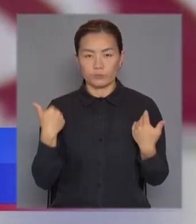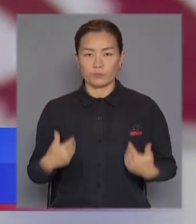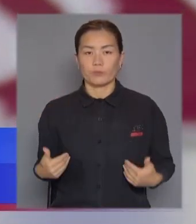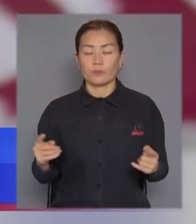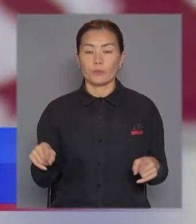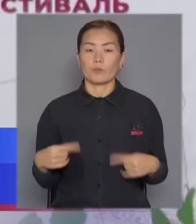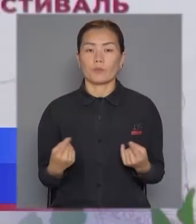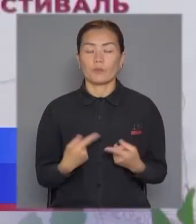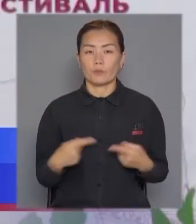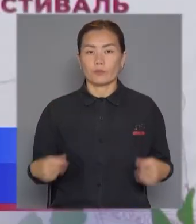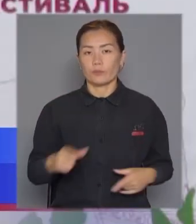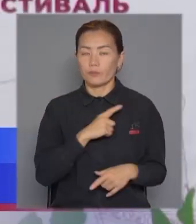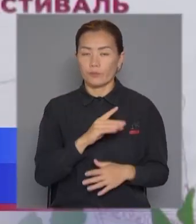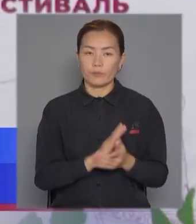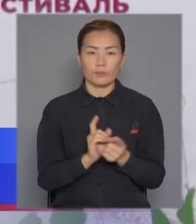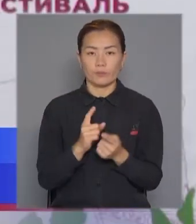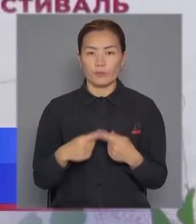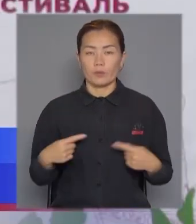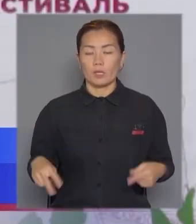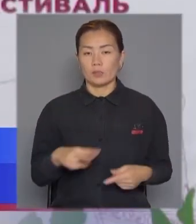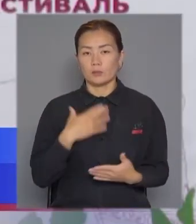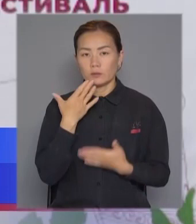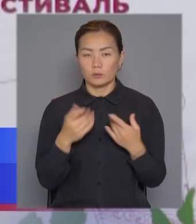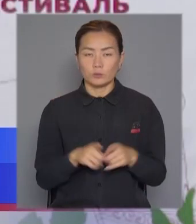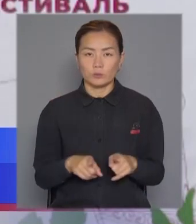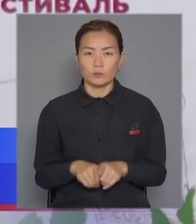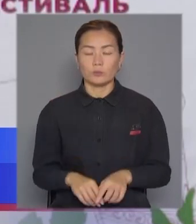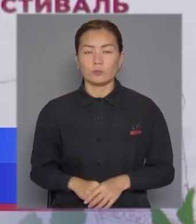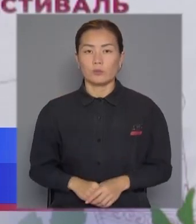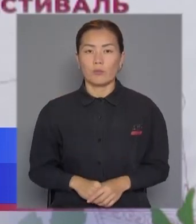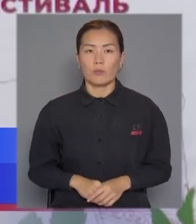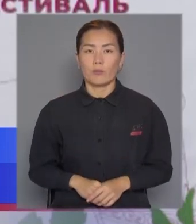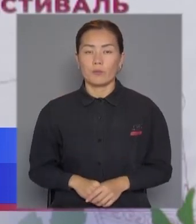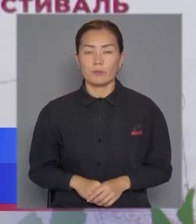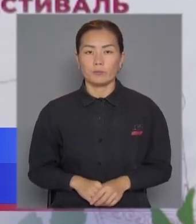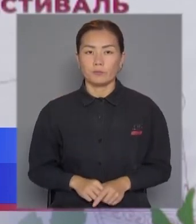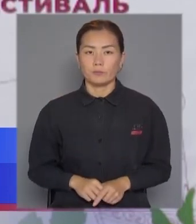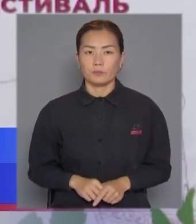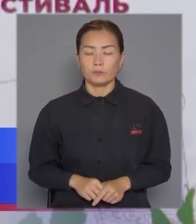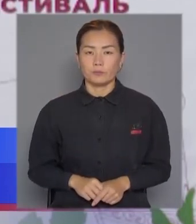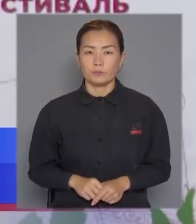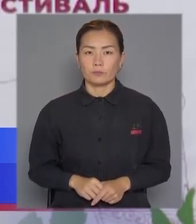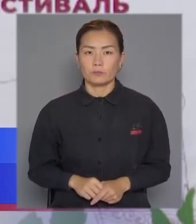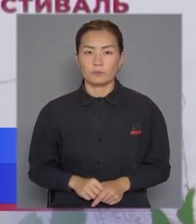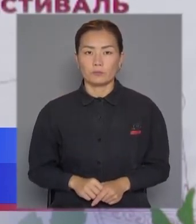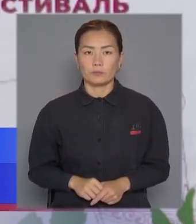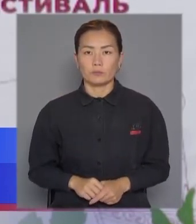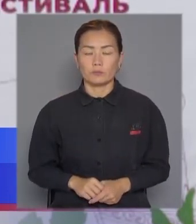Мысалы, эмоциональный даму, әрбір көркем әдебиетті оқығанда, мысалы, одан алатын әсері, эмоциональный